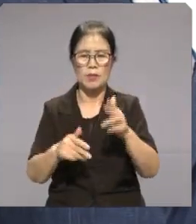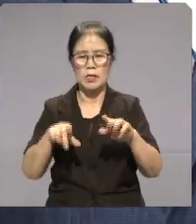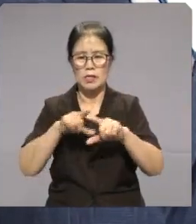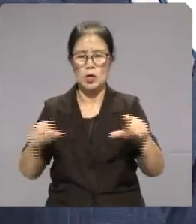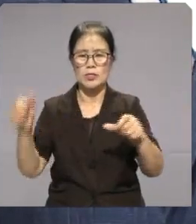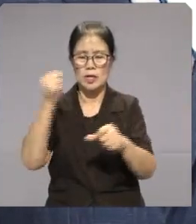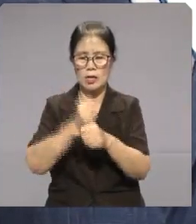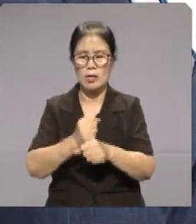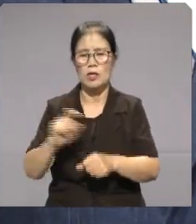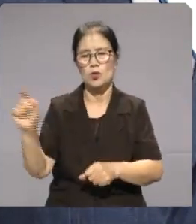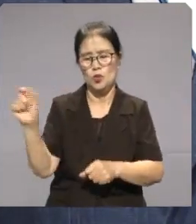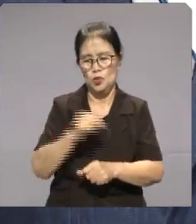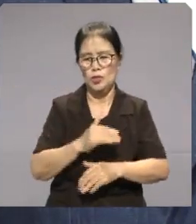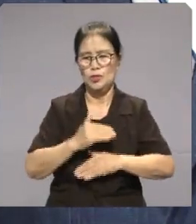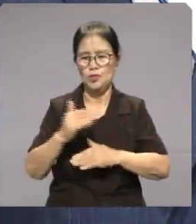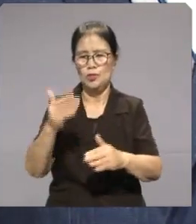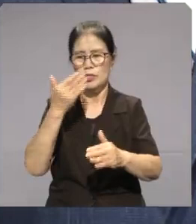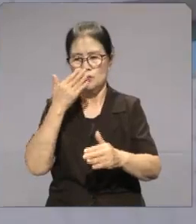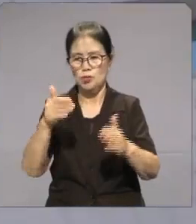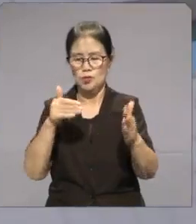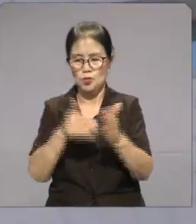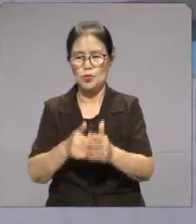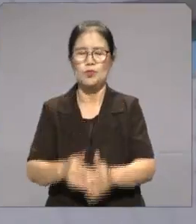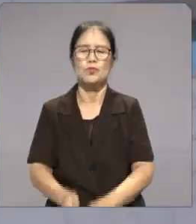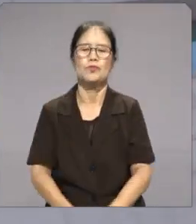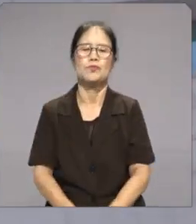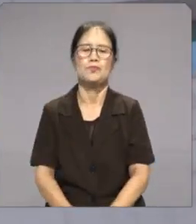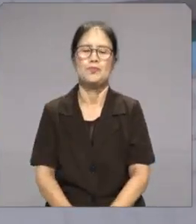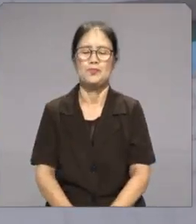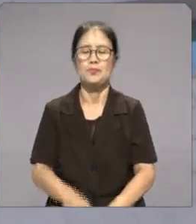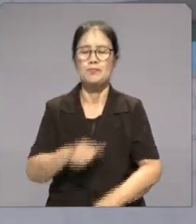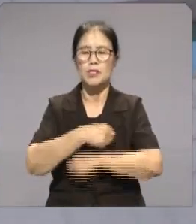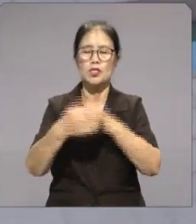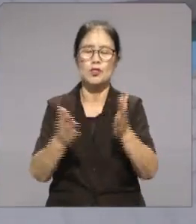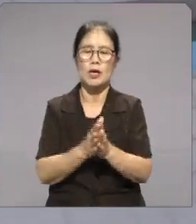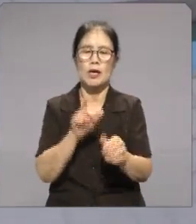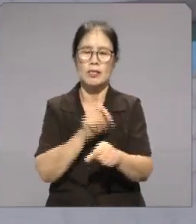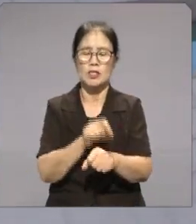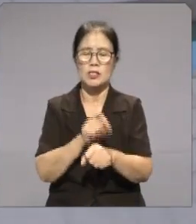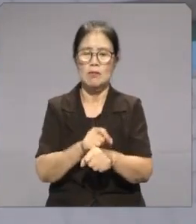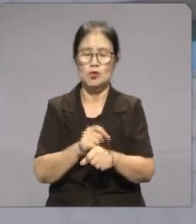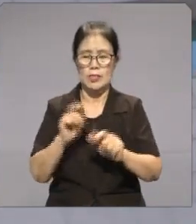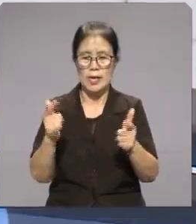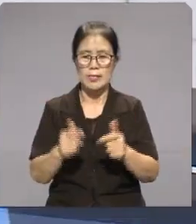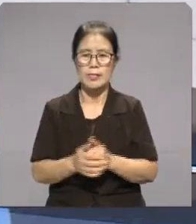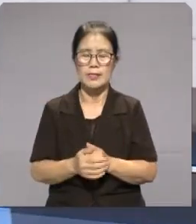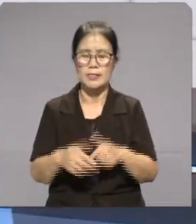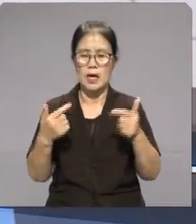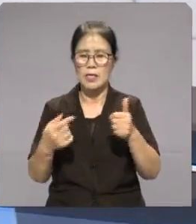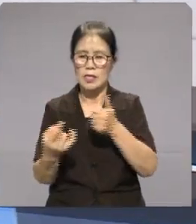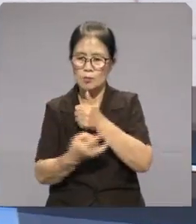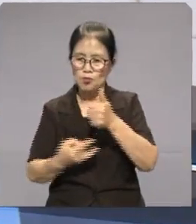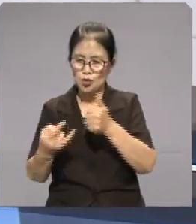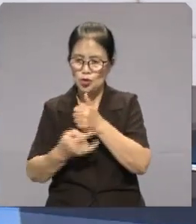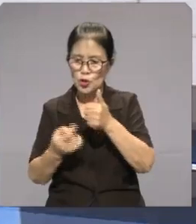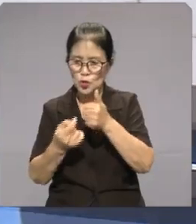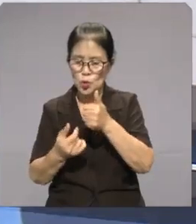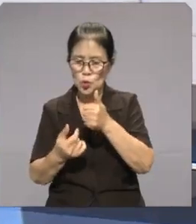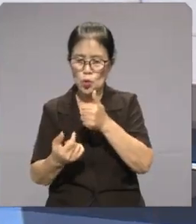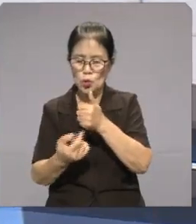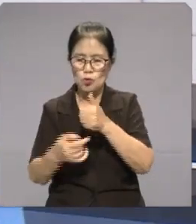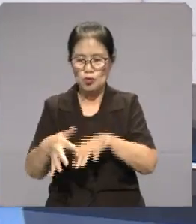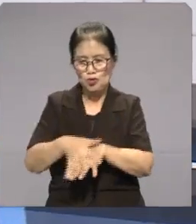정상화가 조속히 추진될 수 있도록 민주당은 행정 사무 조사가 아닌 상위 및 차원의 소위